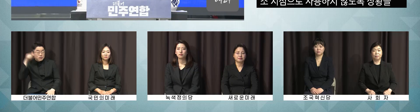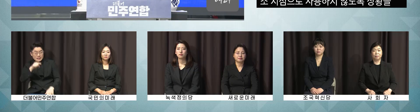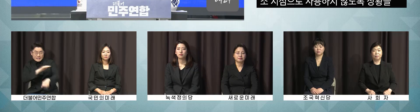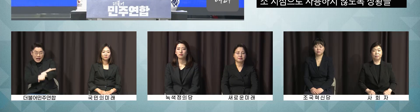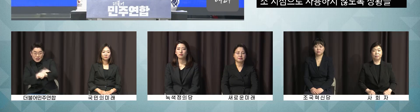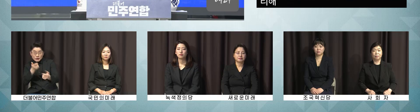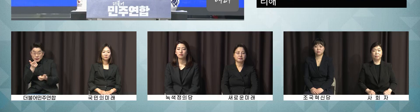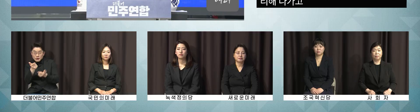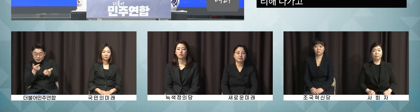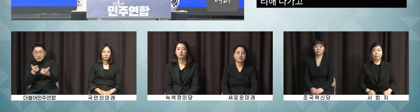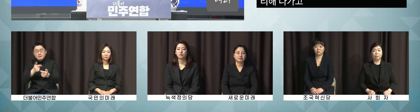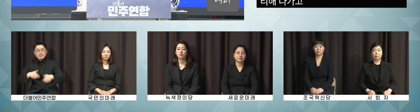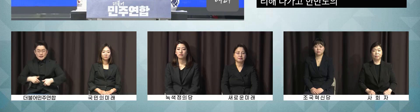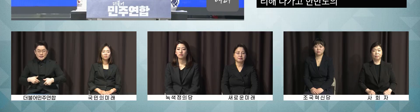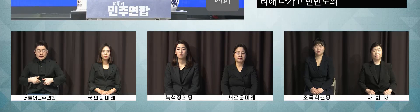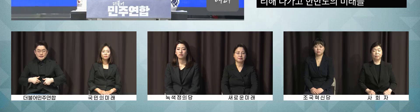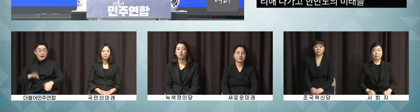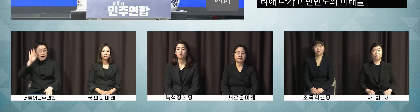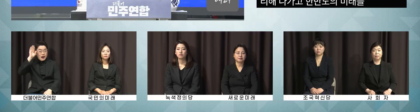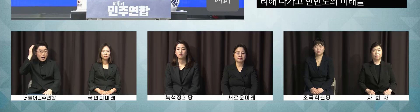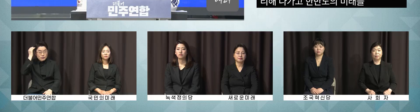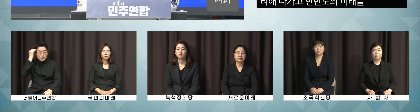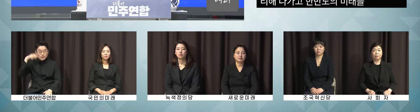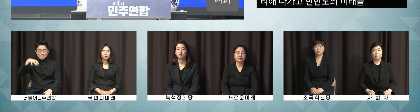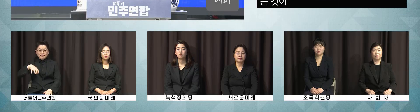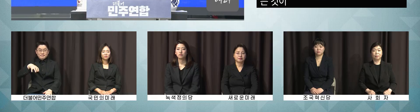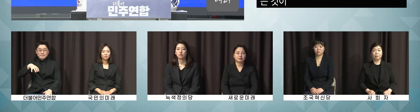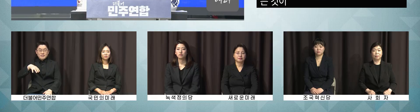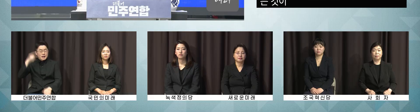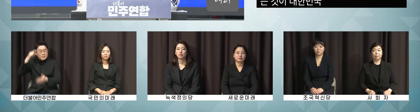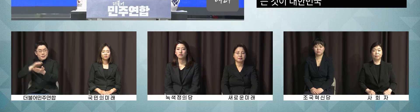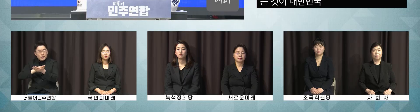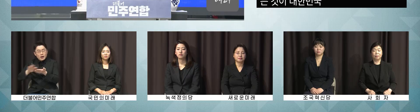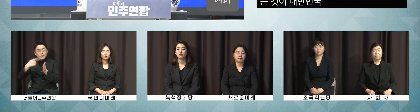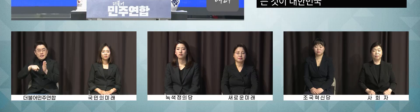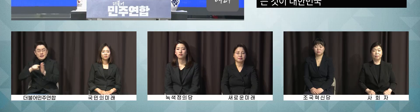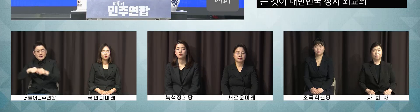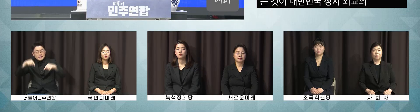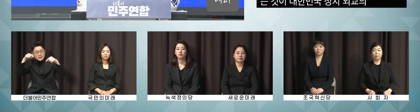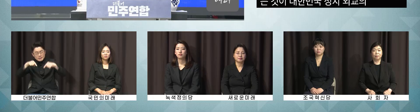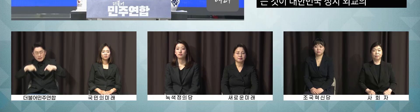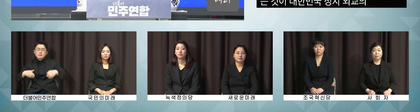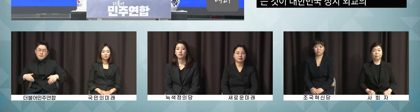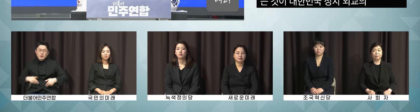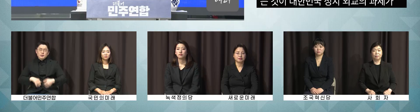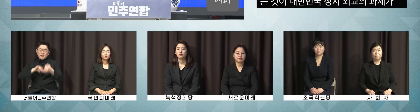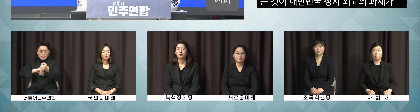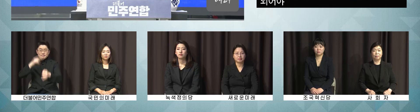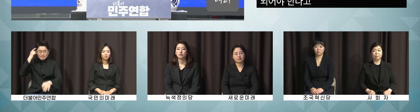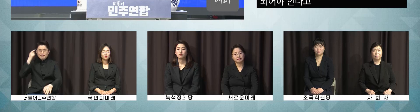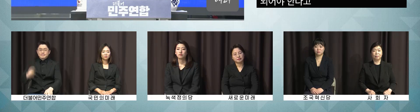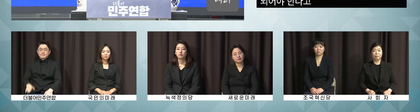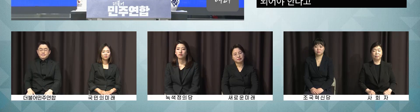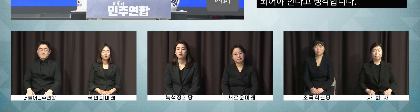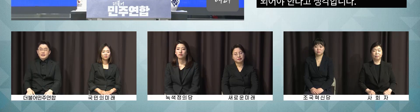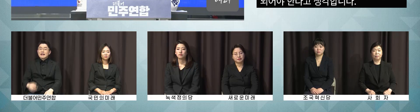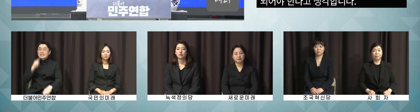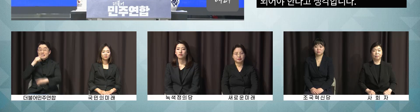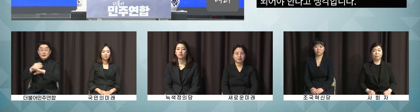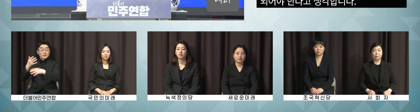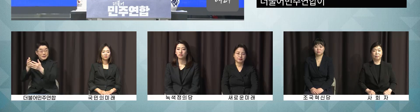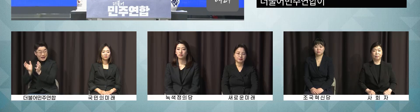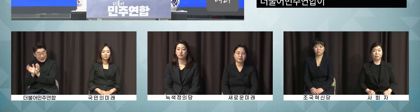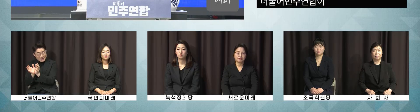나가고 한반도의 미래를 열어 나가는 것이 대한민국 정치 외교의 과제가 되어야 한다고 생각합니다.